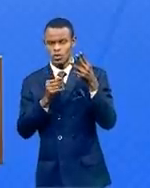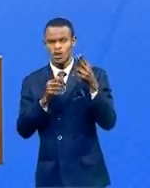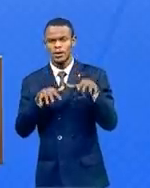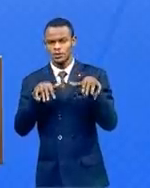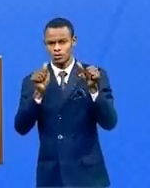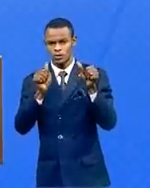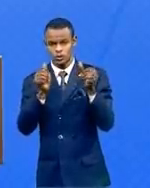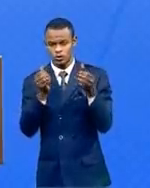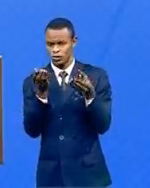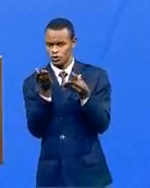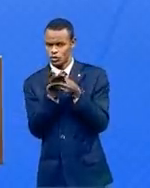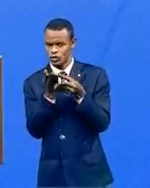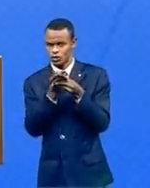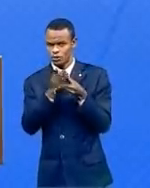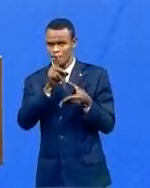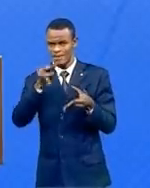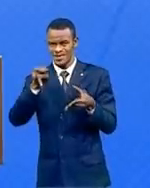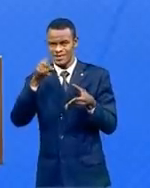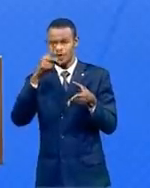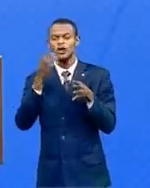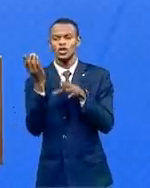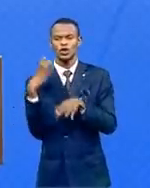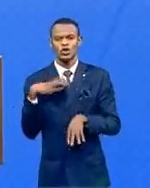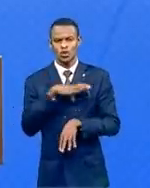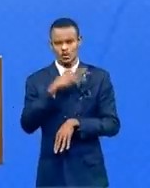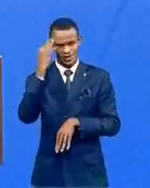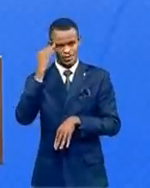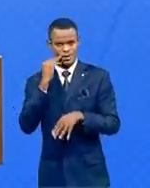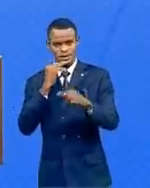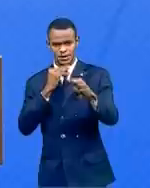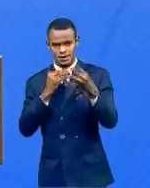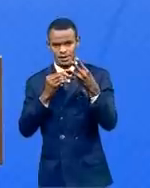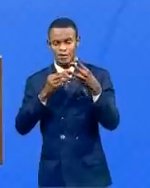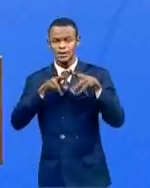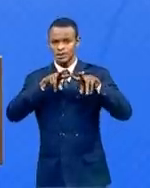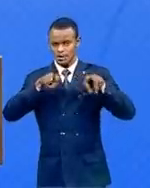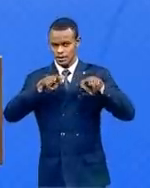des décisions du Conseil de ministres. 4. Examen des dossiers.